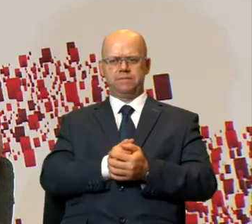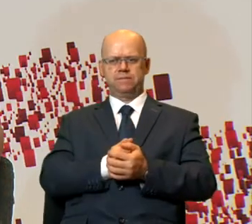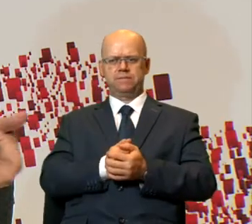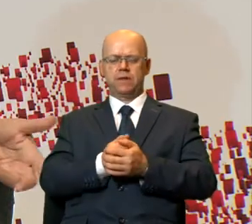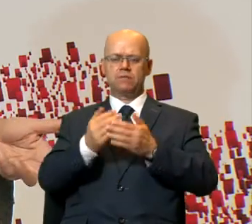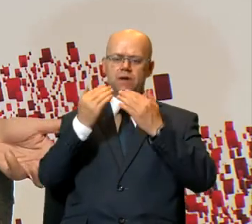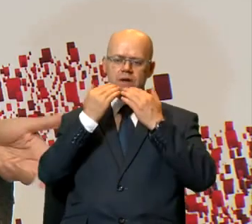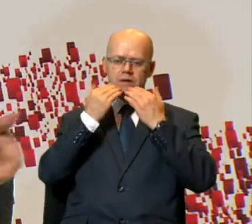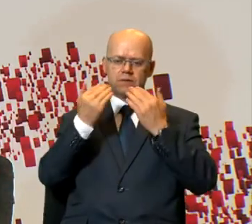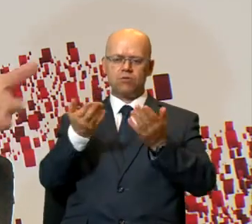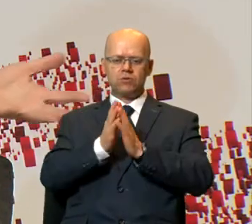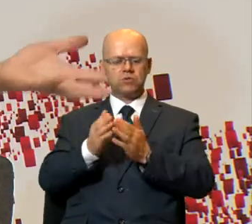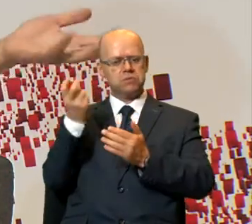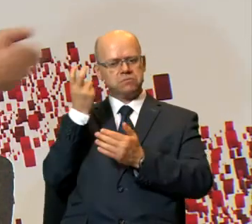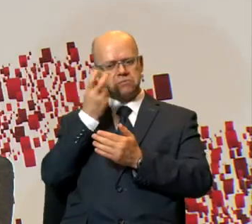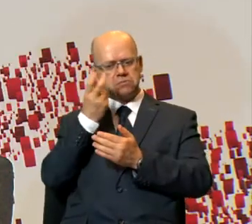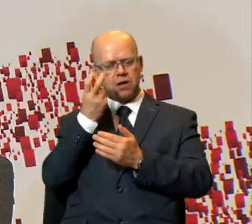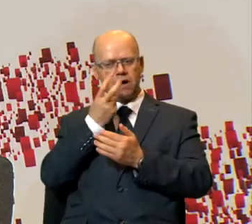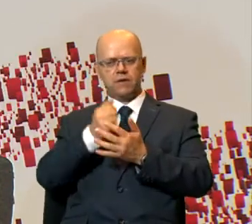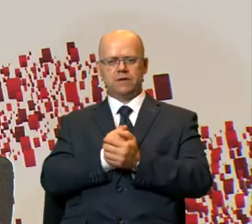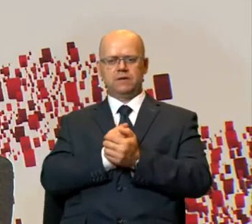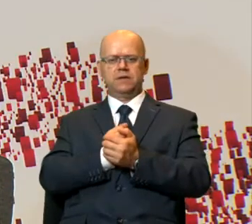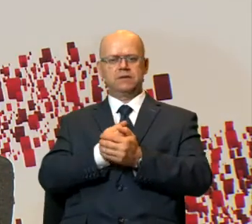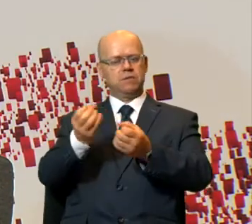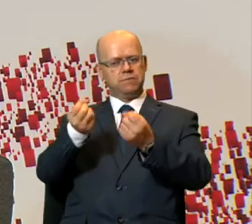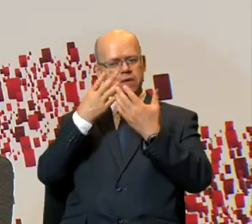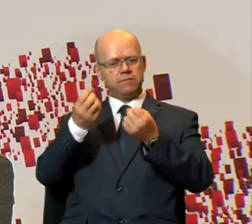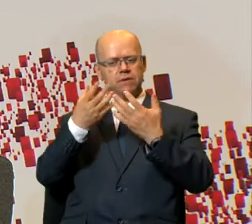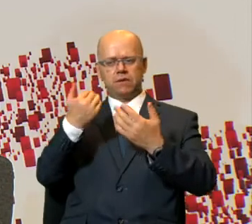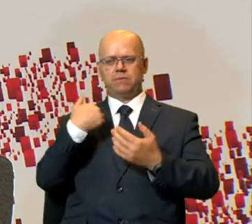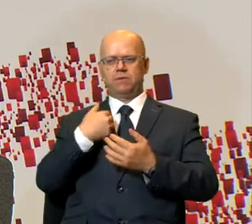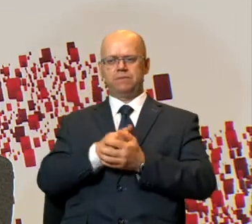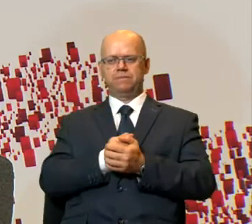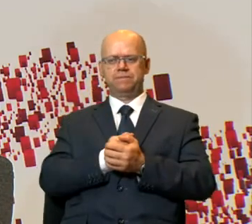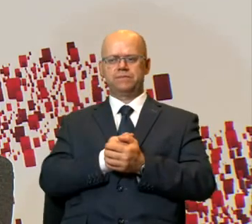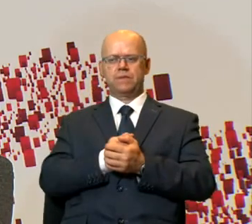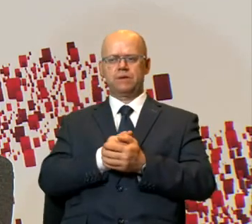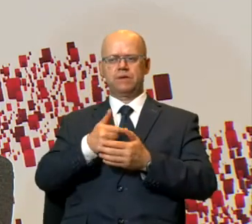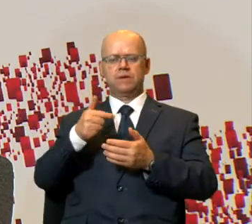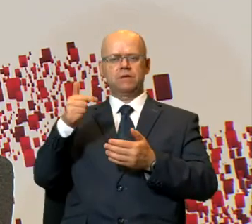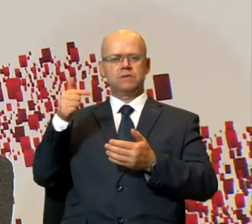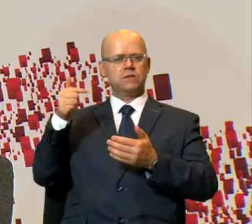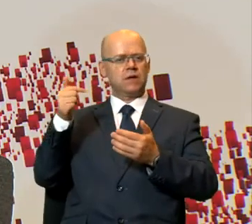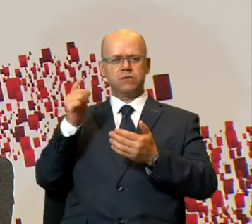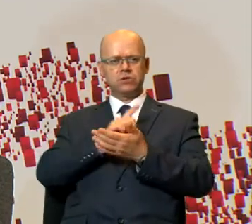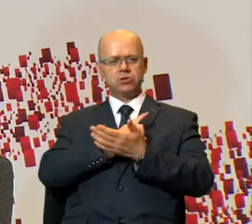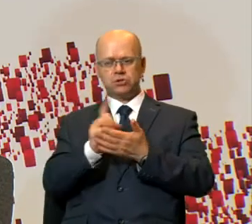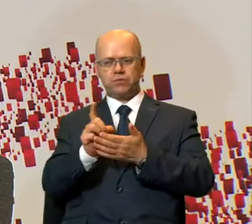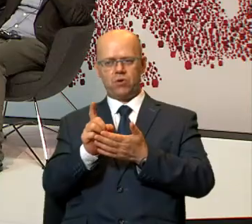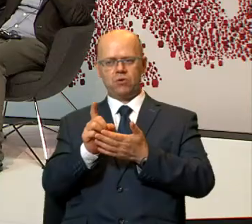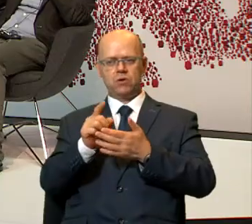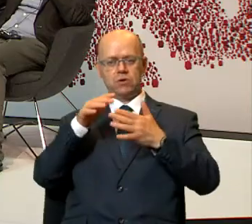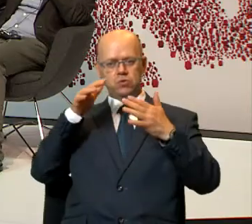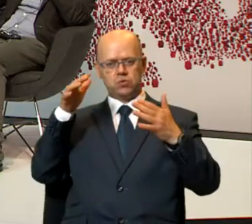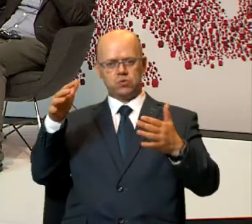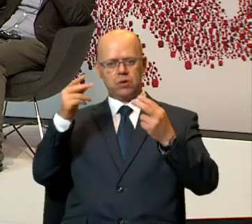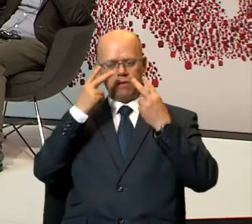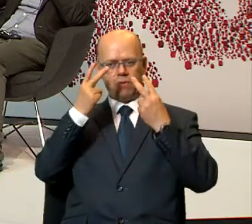teorię. Dziękuję. W socjologii rzeczywiście, tu profesor też tak pisze, jest tak, że my się wcale tak szybko o takie makro, duże teorie